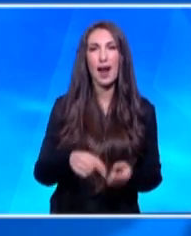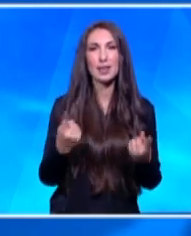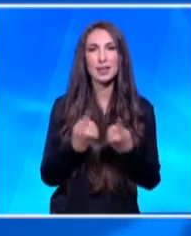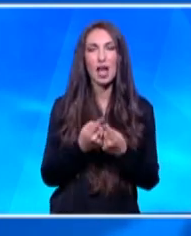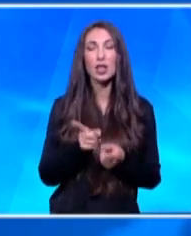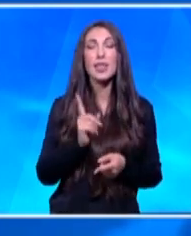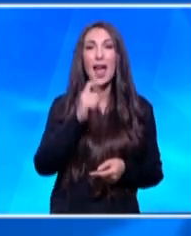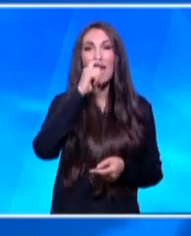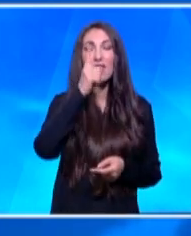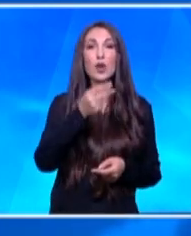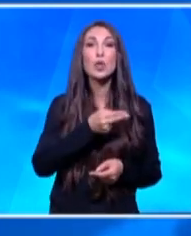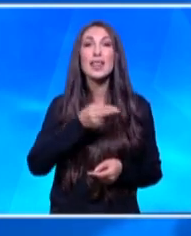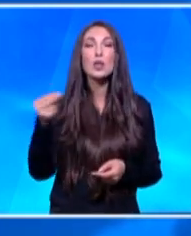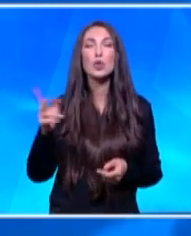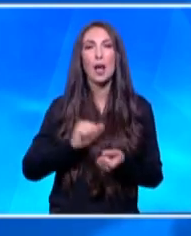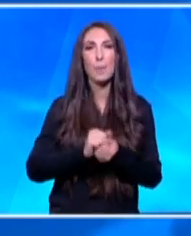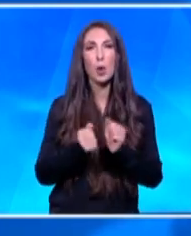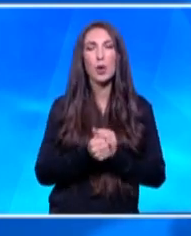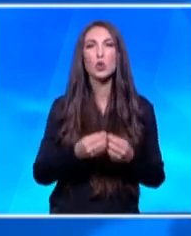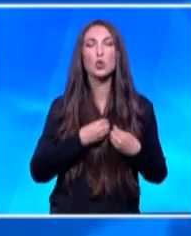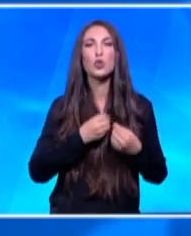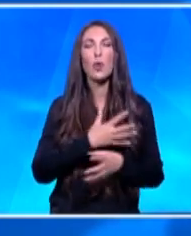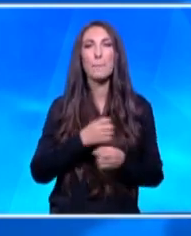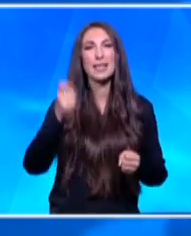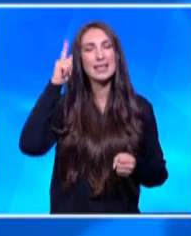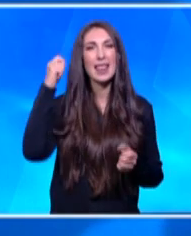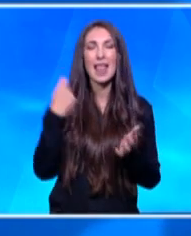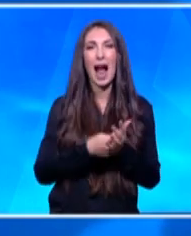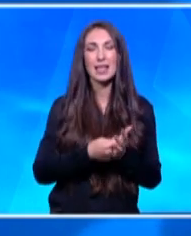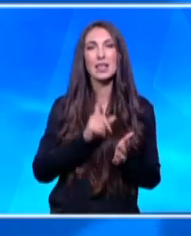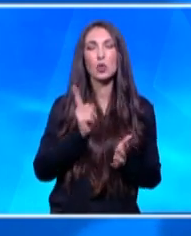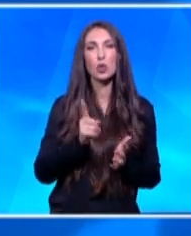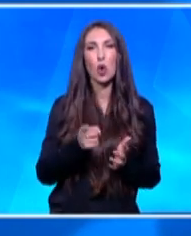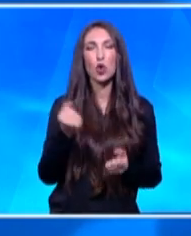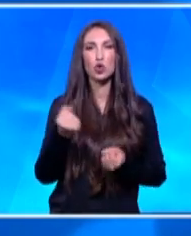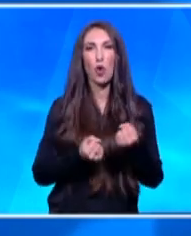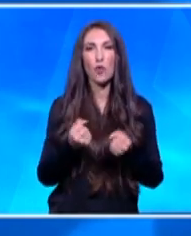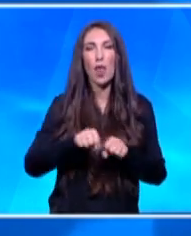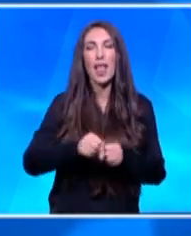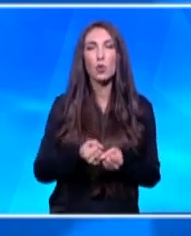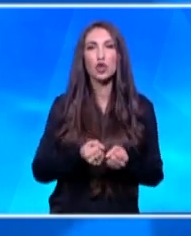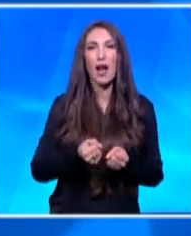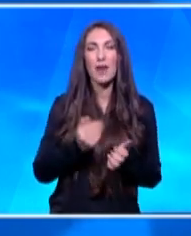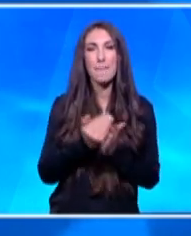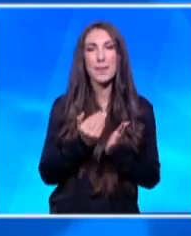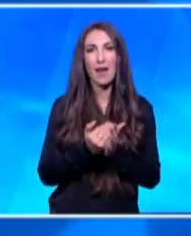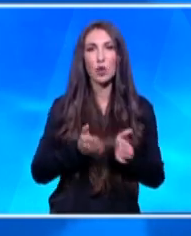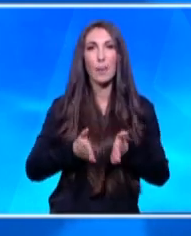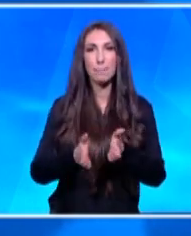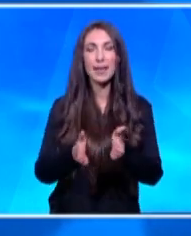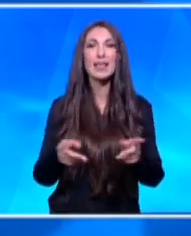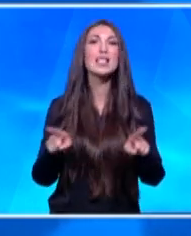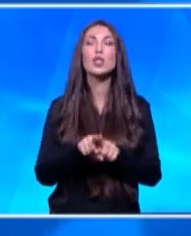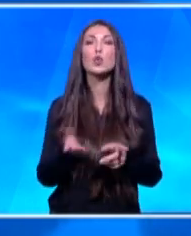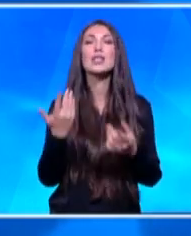че е най-важно институциите да се преборят с чувството на безнаказаност у шофьорите, които нарушават правилата по пътището. Също така, от неговото